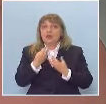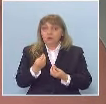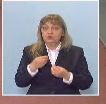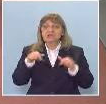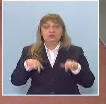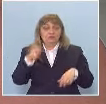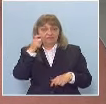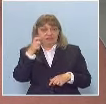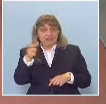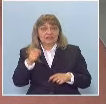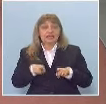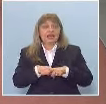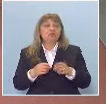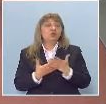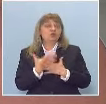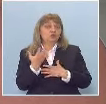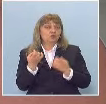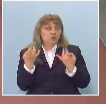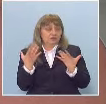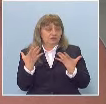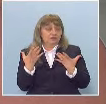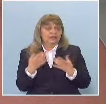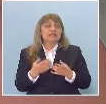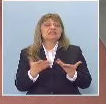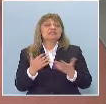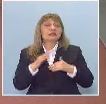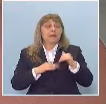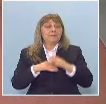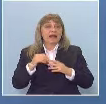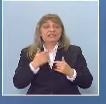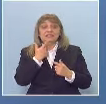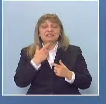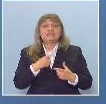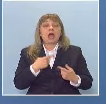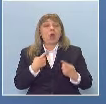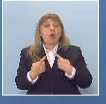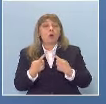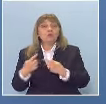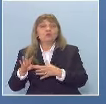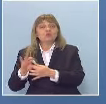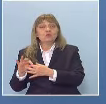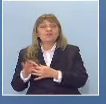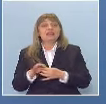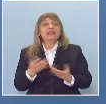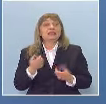Варна като иновативно и с иновативни практики за общуване с персонала и за набиране на персонал, както и за